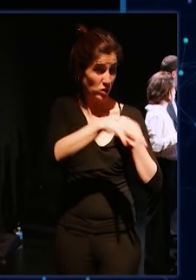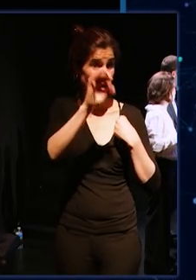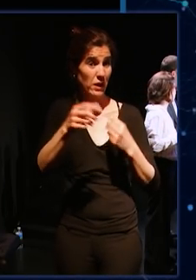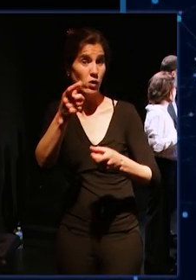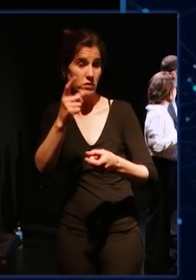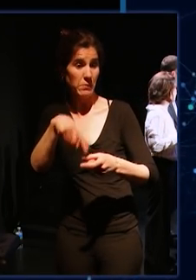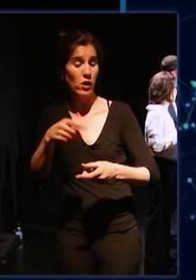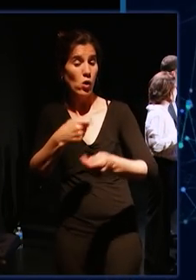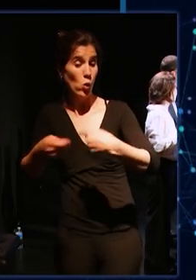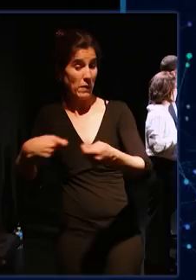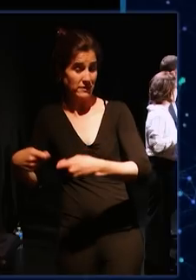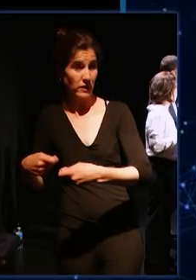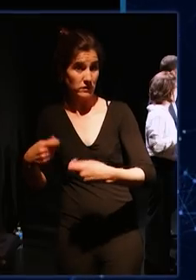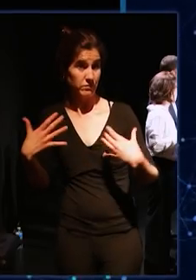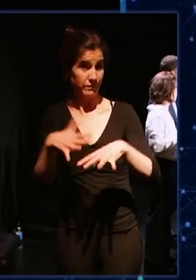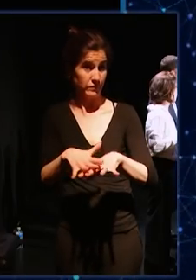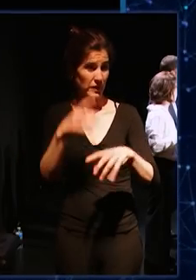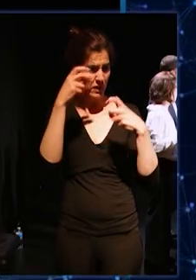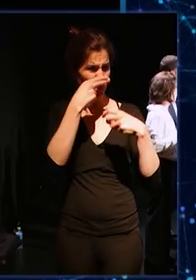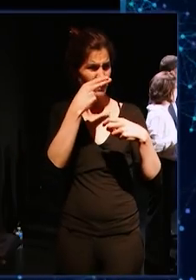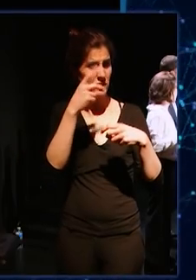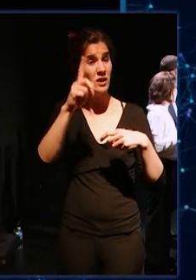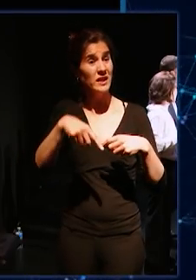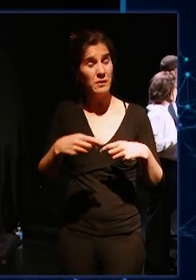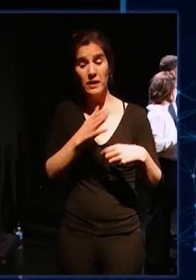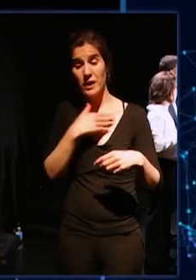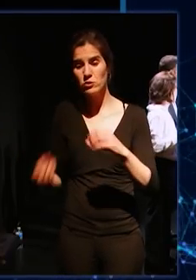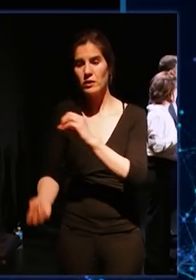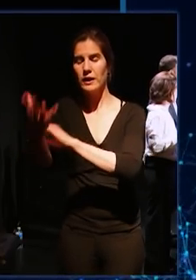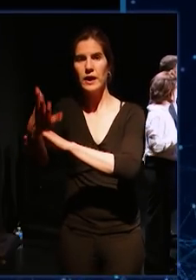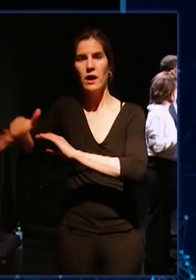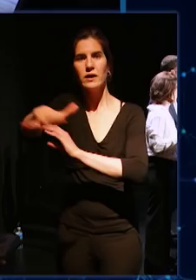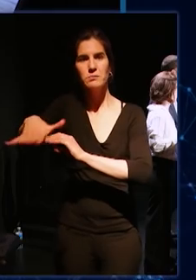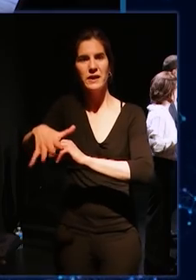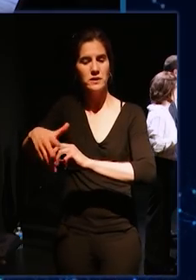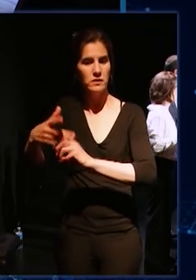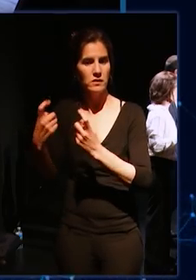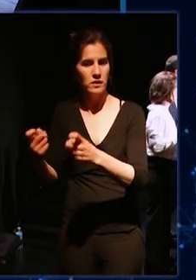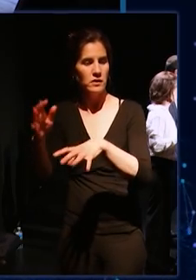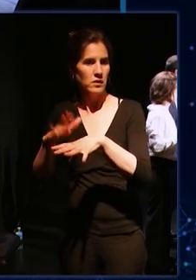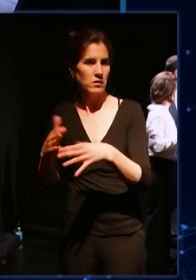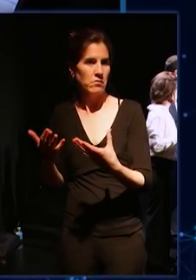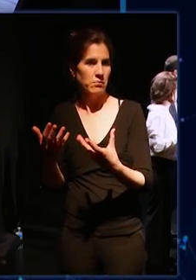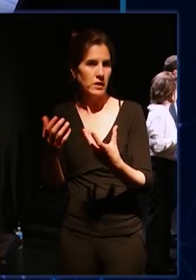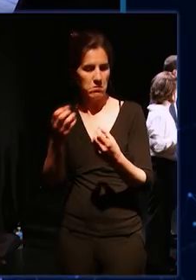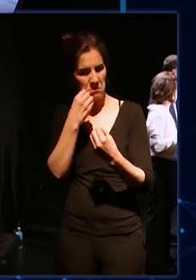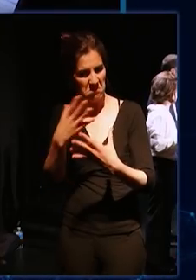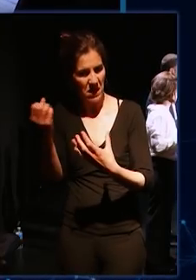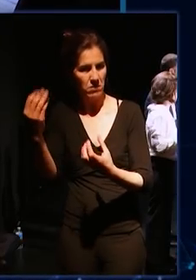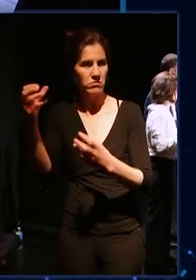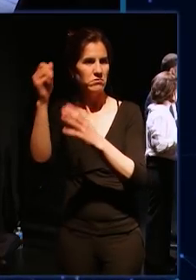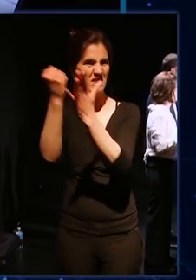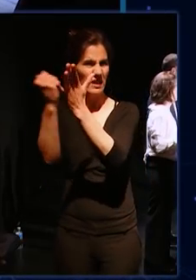finalment crear nous aparcaments accessoris ben senyalitzats. Quique Fuentes, d'En Comú Podem. Vale. Nosotros desde En Comú